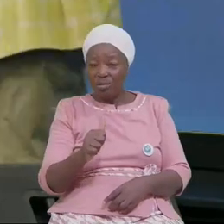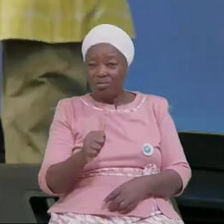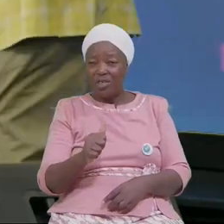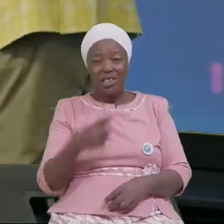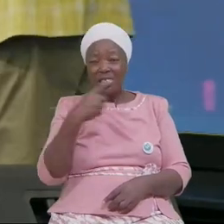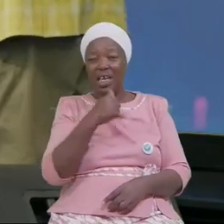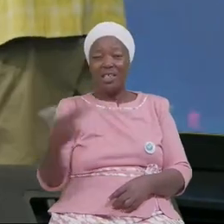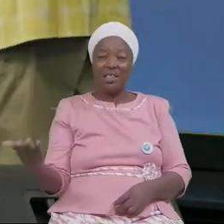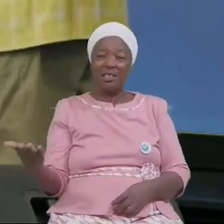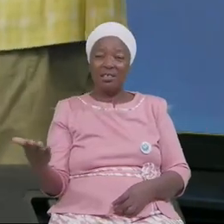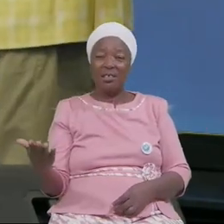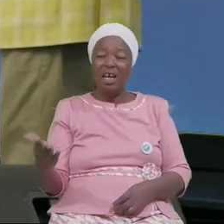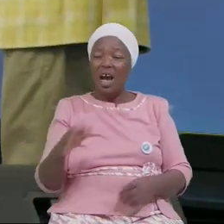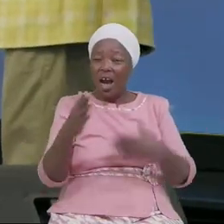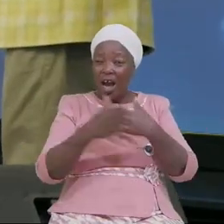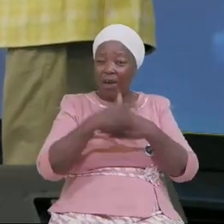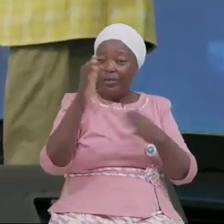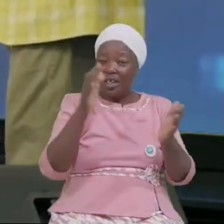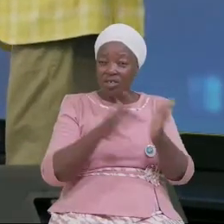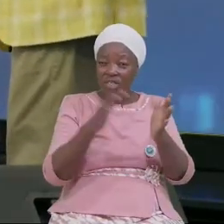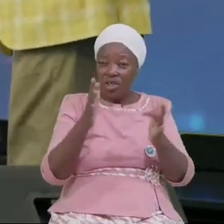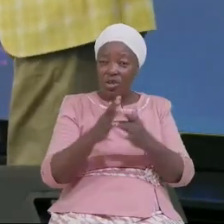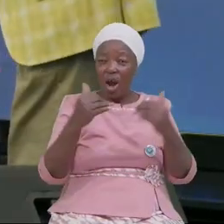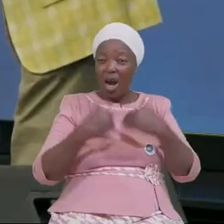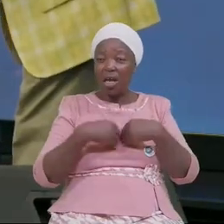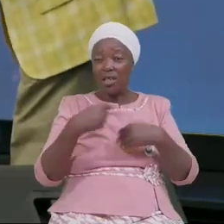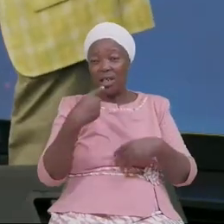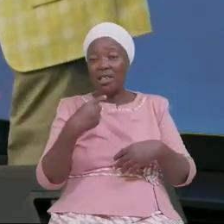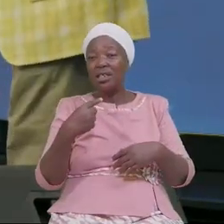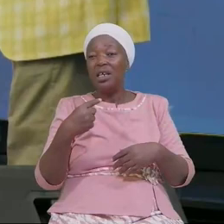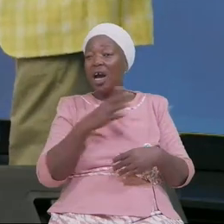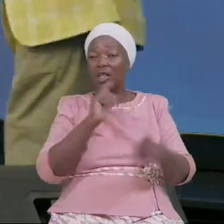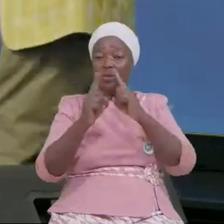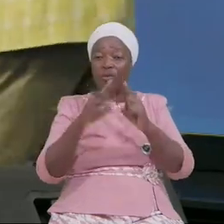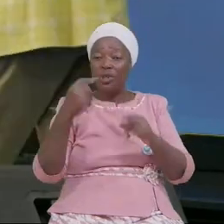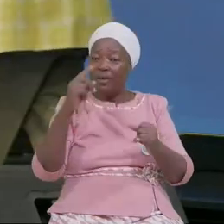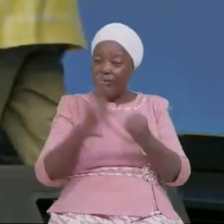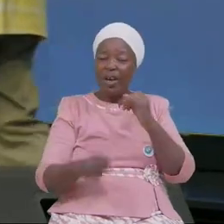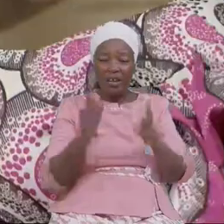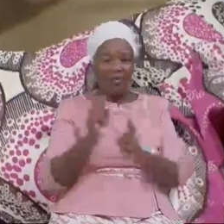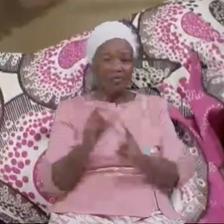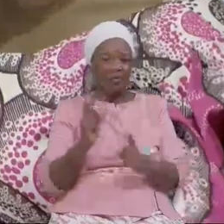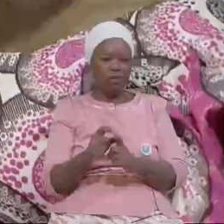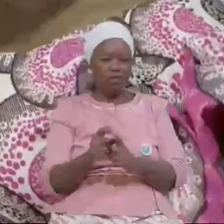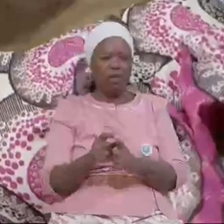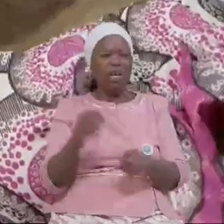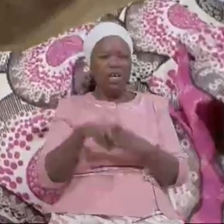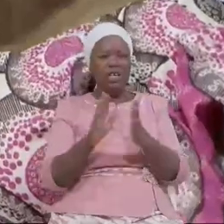cela. Lorsque Jésus déclare la parole finale, voyons Matthieu